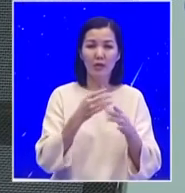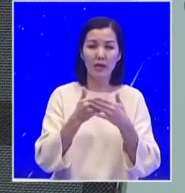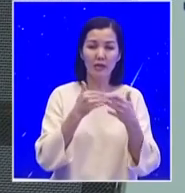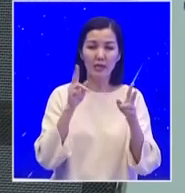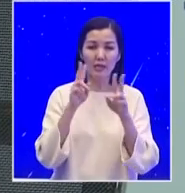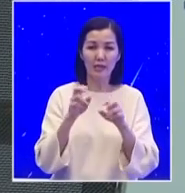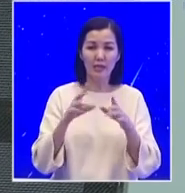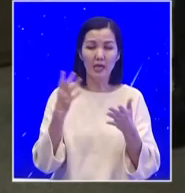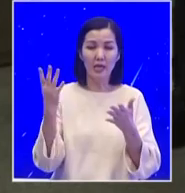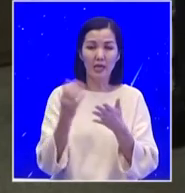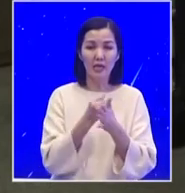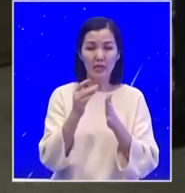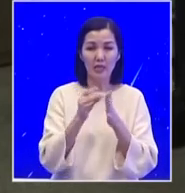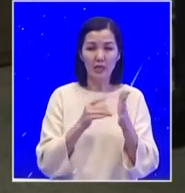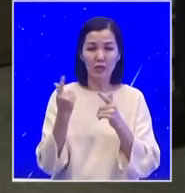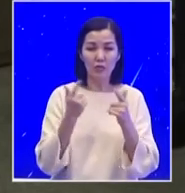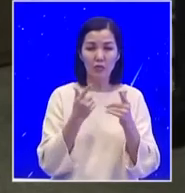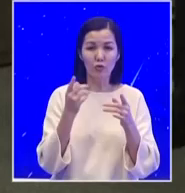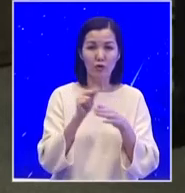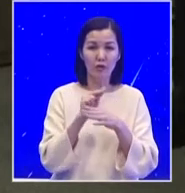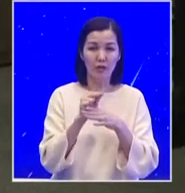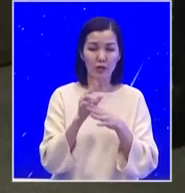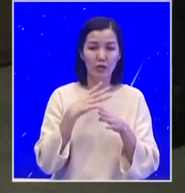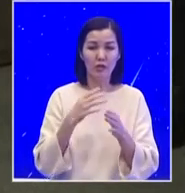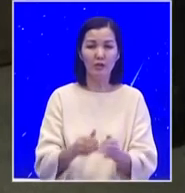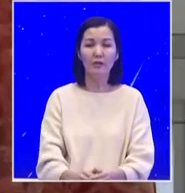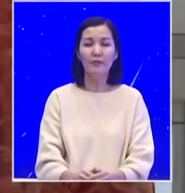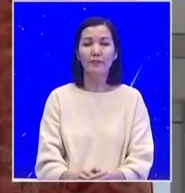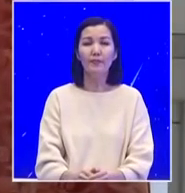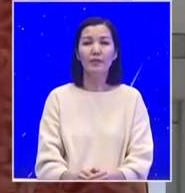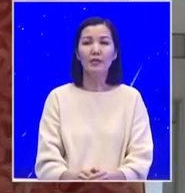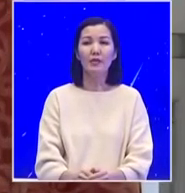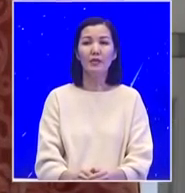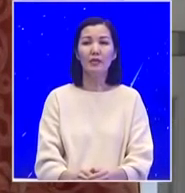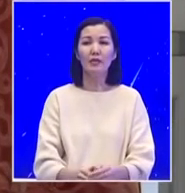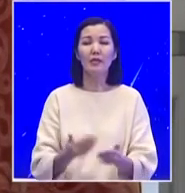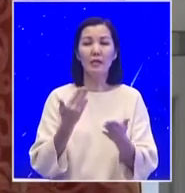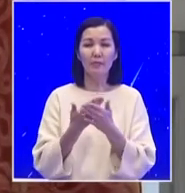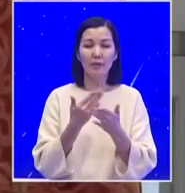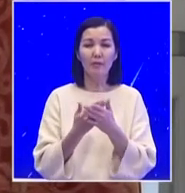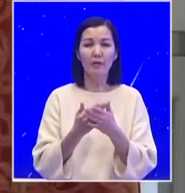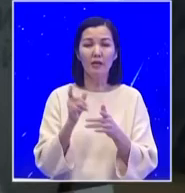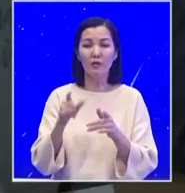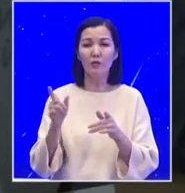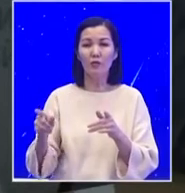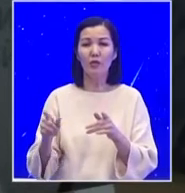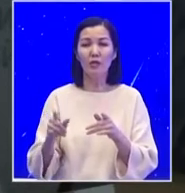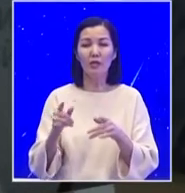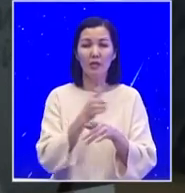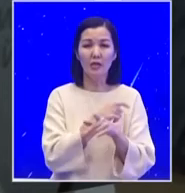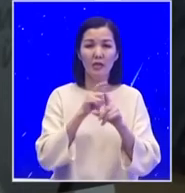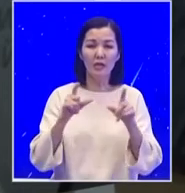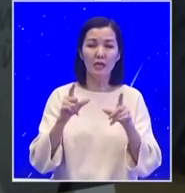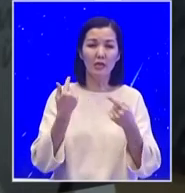и своевременное обращение в специализированное медучреждение. К тому же для продуктивного лечения пациентов в скором времени клиника пополнит